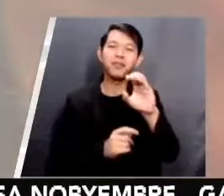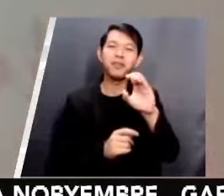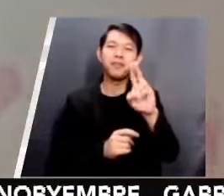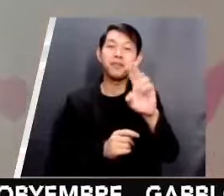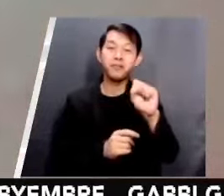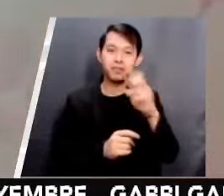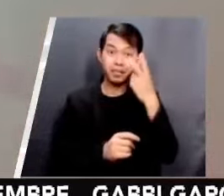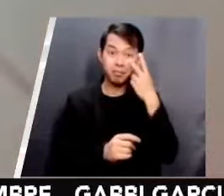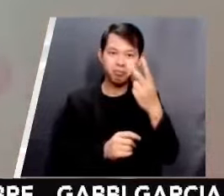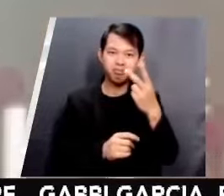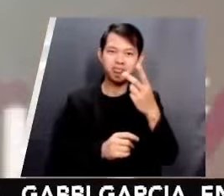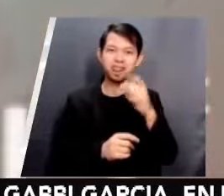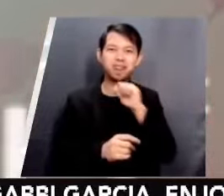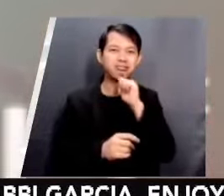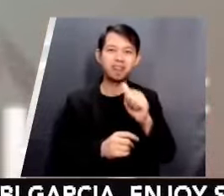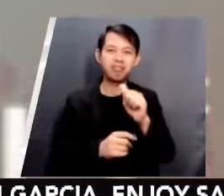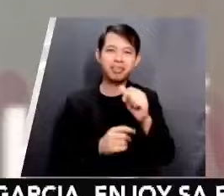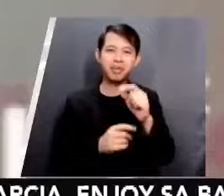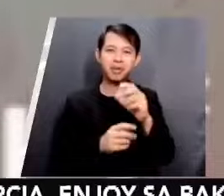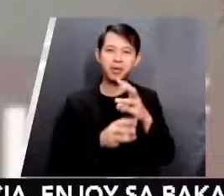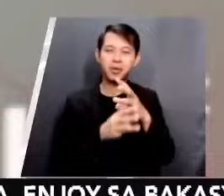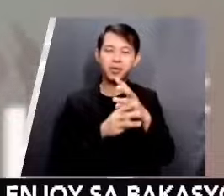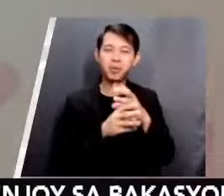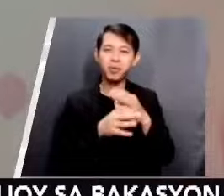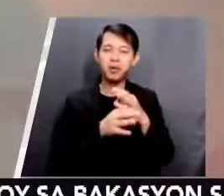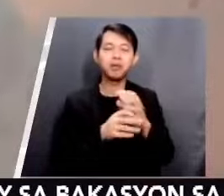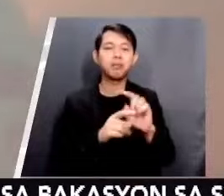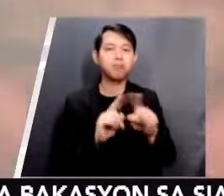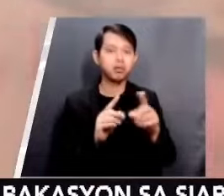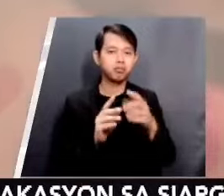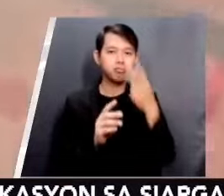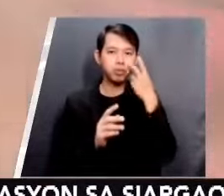Pero ang hindi nyo kakayanin ang susunod na eksena.